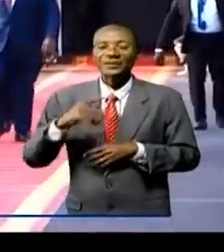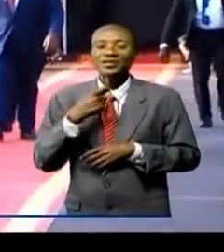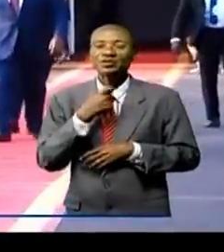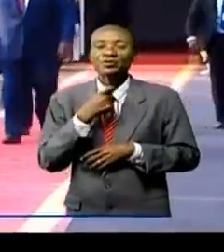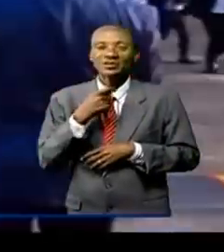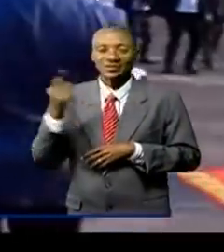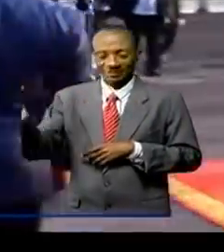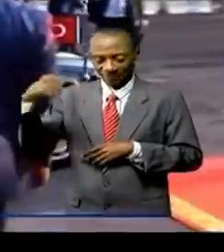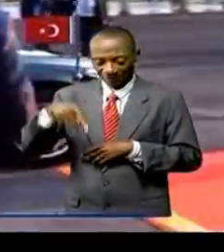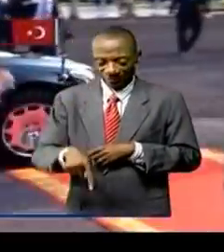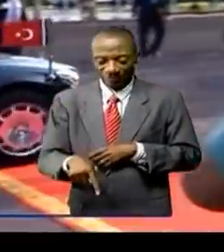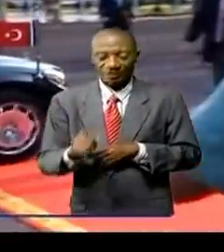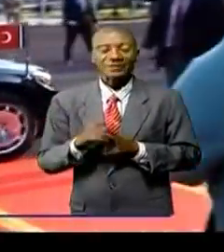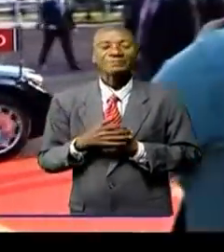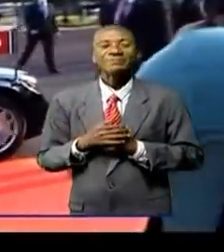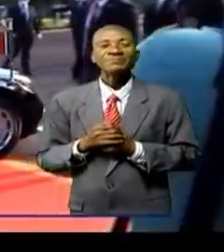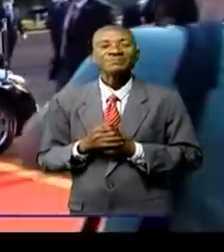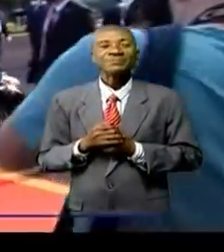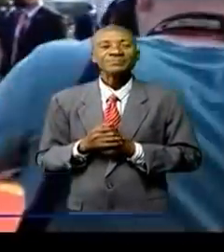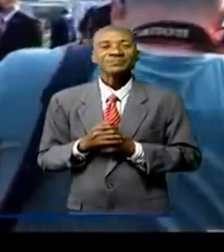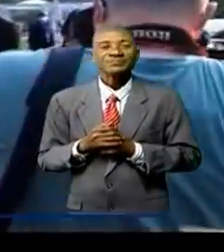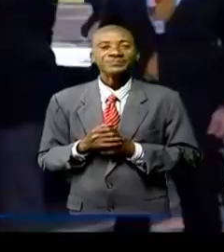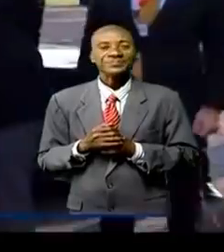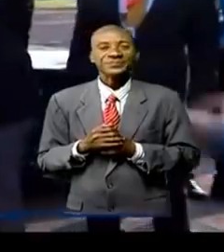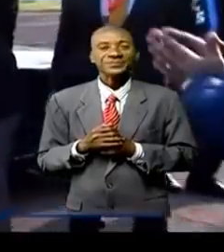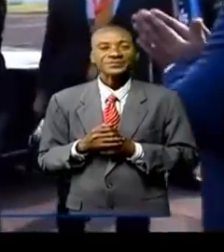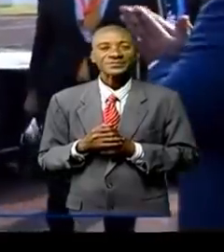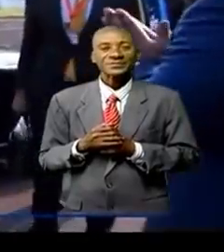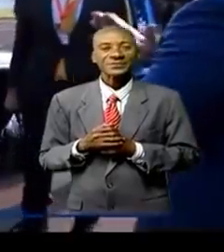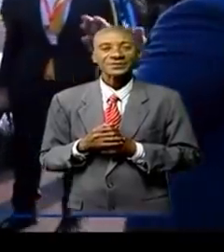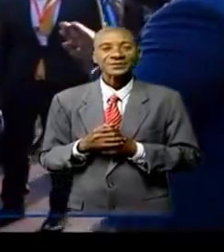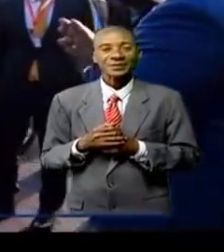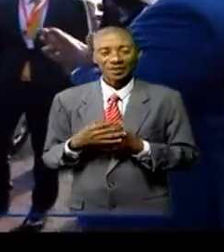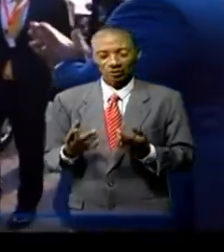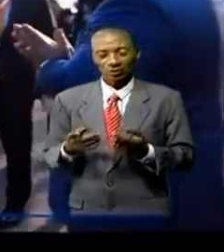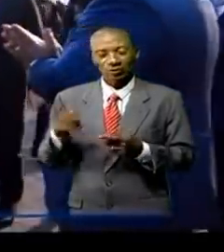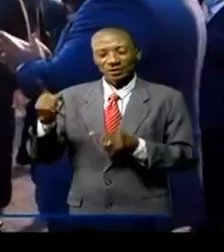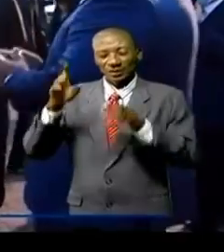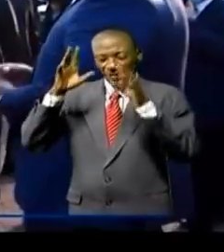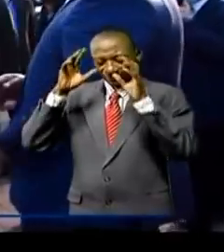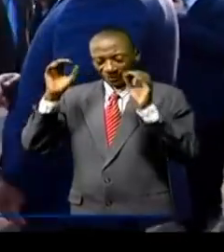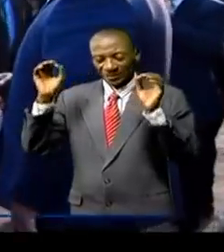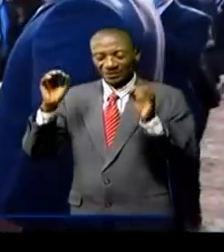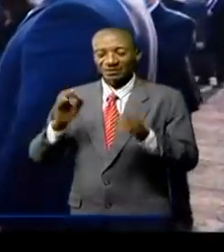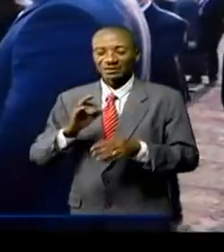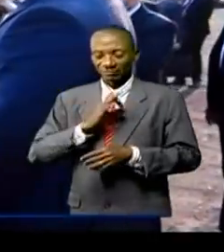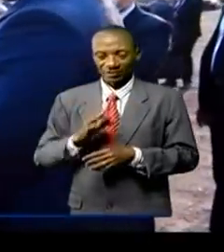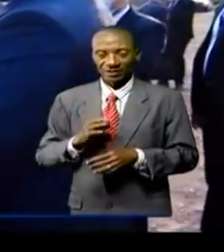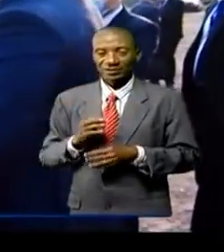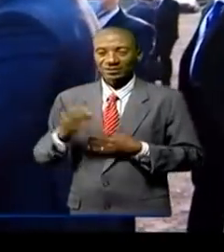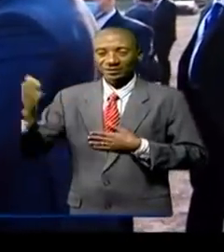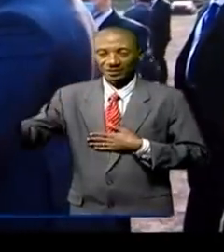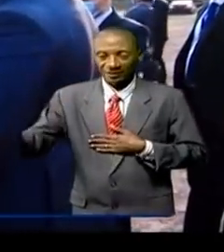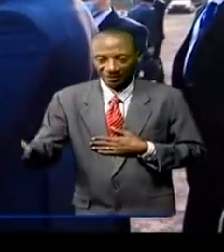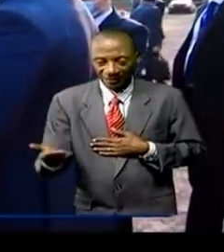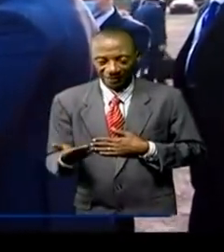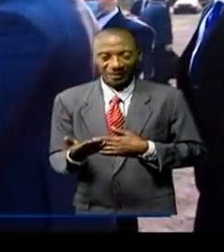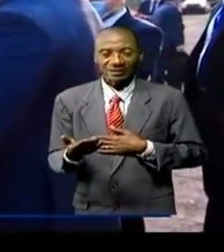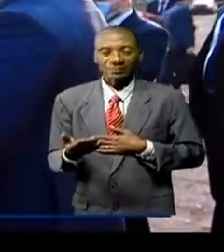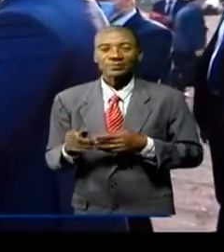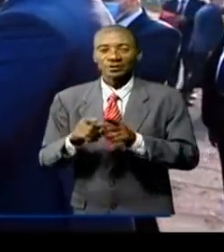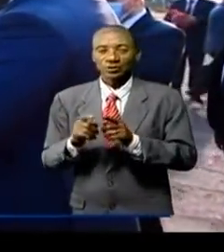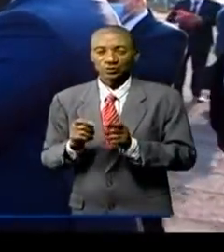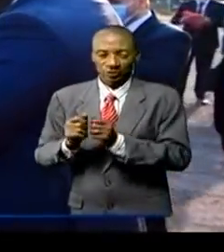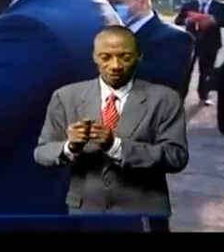Nation. Au bout du tapis, c'est son homologue Félix-Antoine Tshisekedi Tshilombo qui le reçoit et le conduit devant les troupes